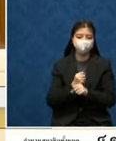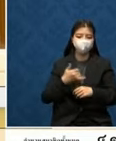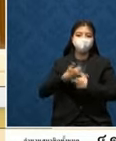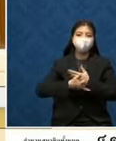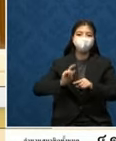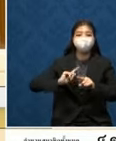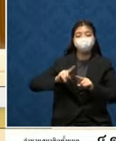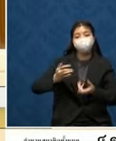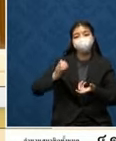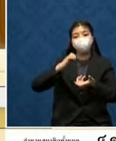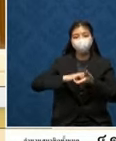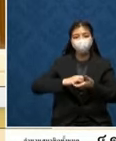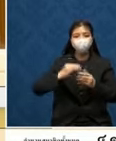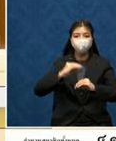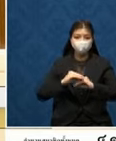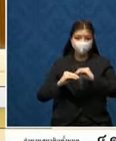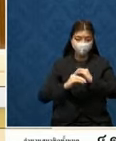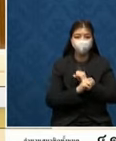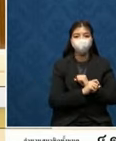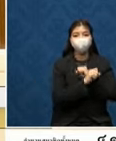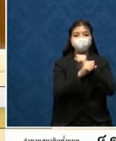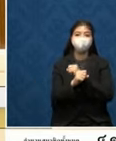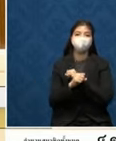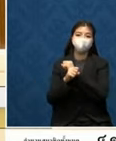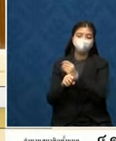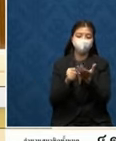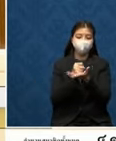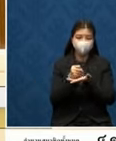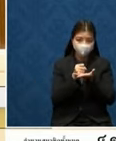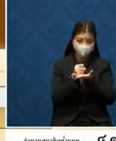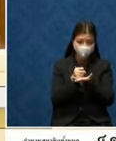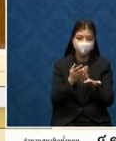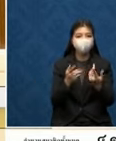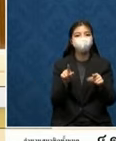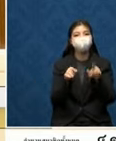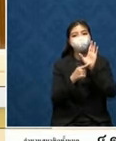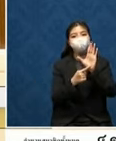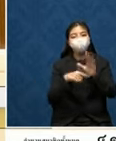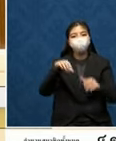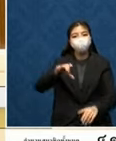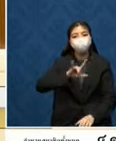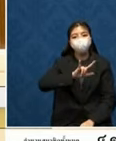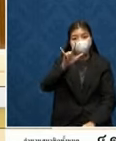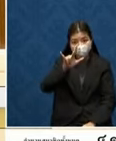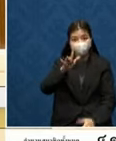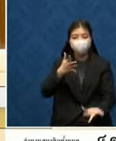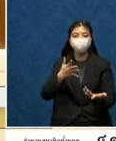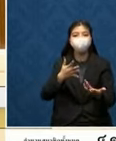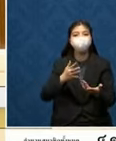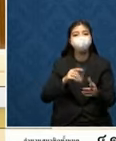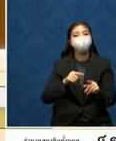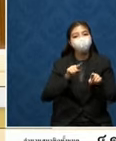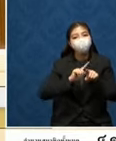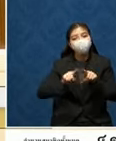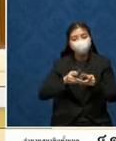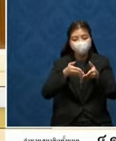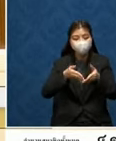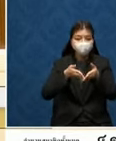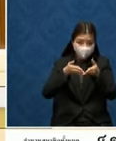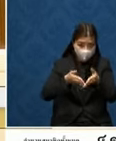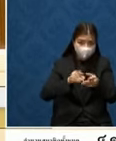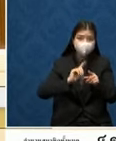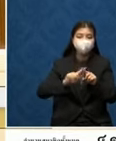ดำเนินงานตามโครงการสกัดกั้นยาเสพติดทางท่าอากาศยานสากลและโครงการสกัดกั้นยาเสพติดทางท่าาสากล